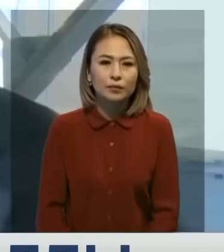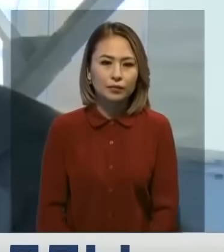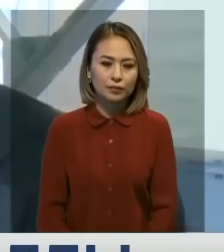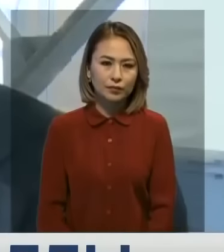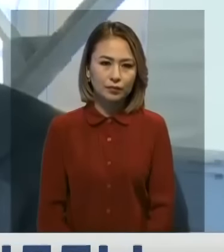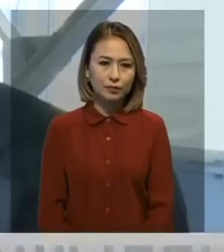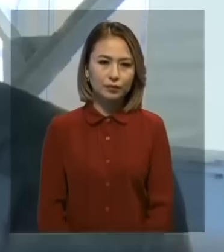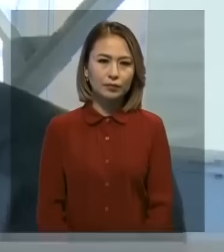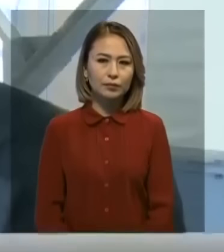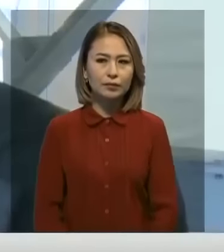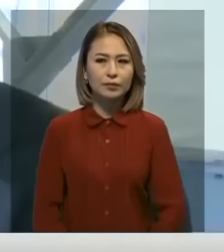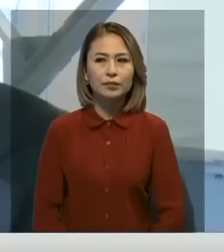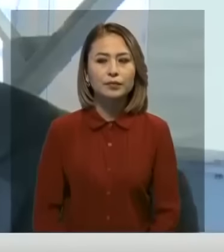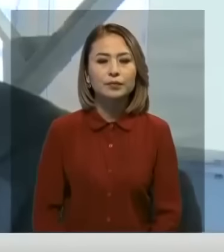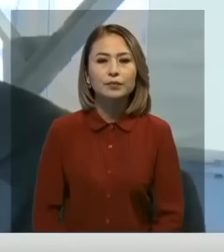Тауыққа,